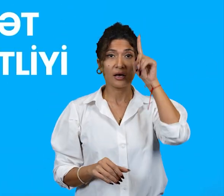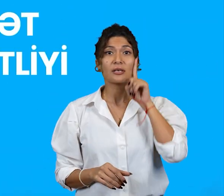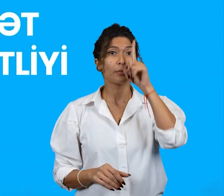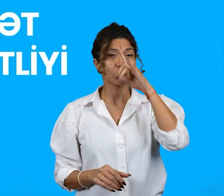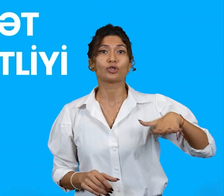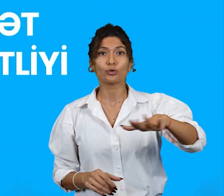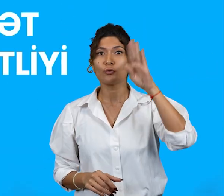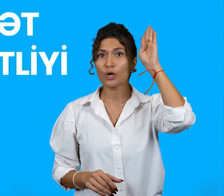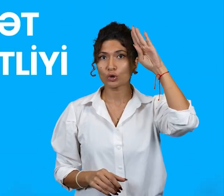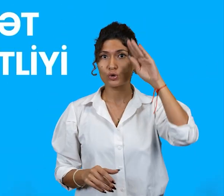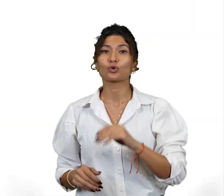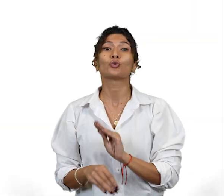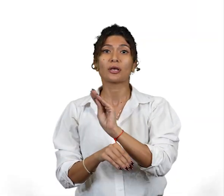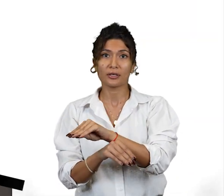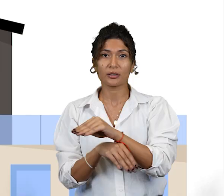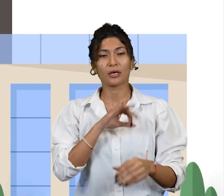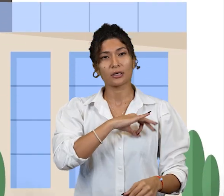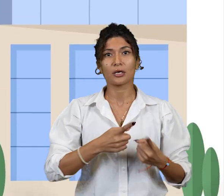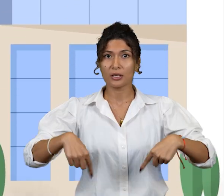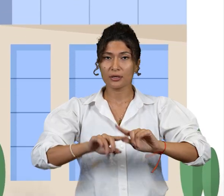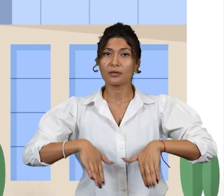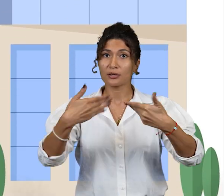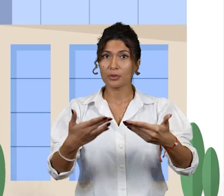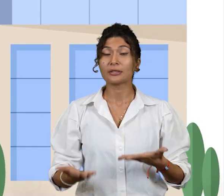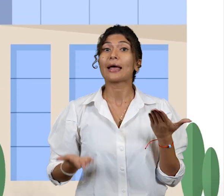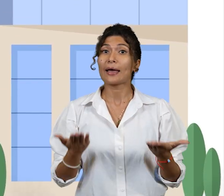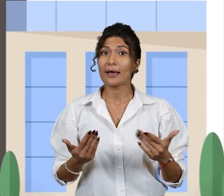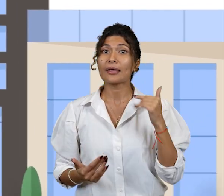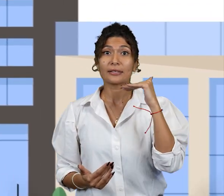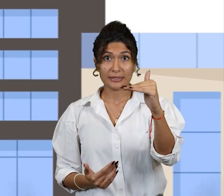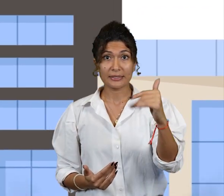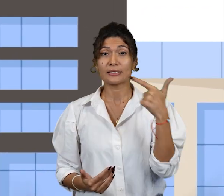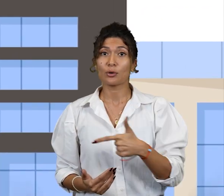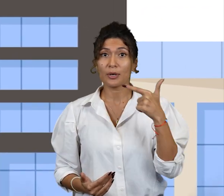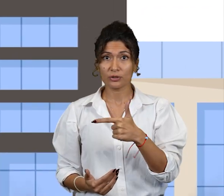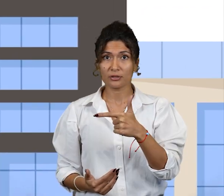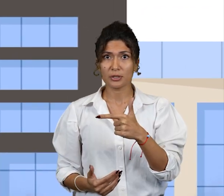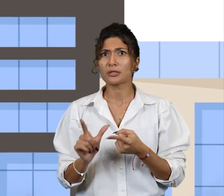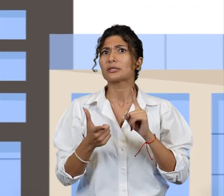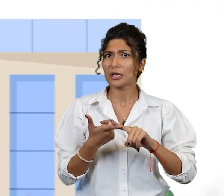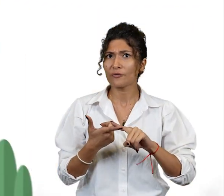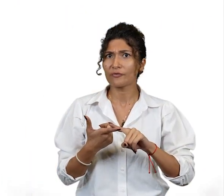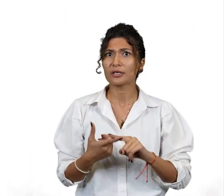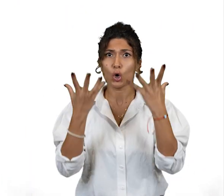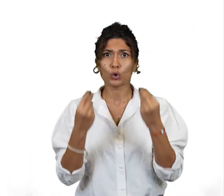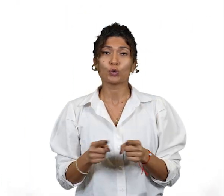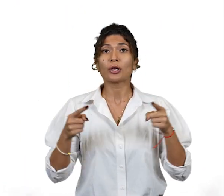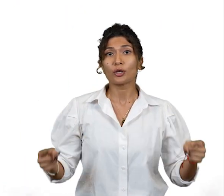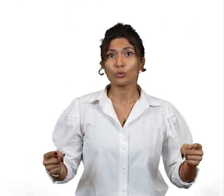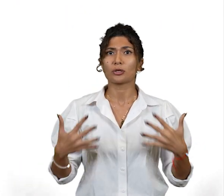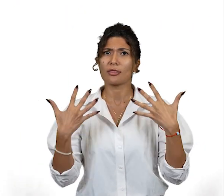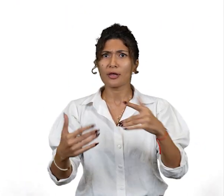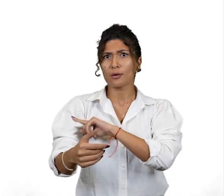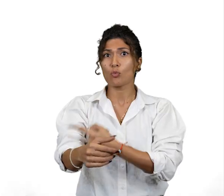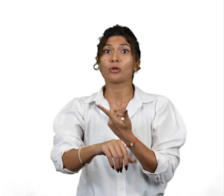Ehtiyatları Agentliyi təqdim edir. Əgər məişət abonentisinizsə, yaxud sutka ərzində tələb olunan buraxılış həcmi 100 kubmetr